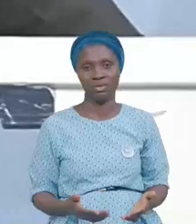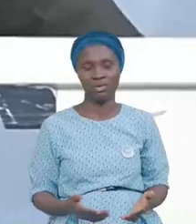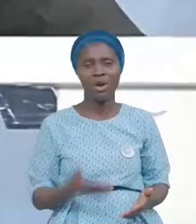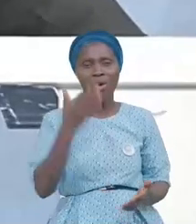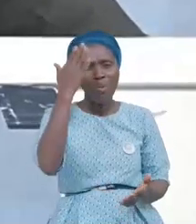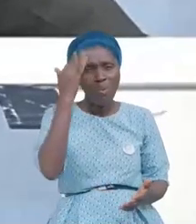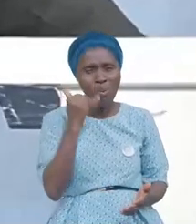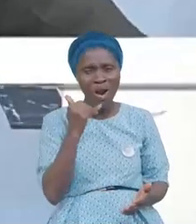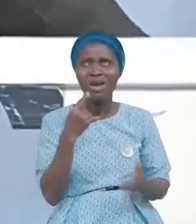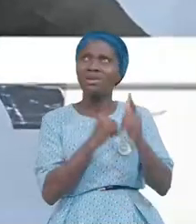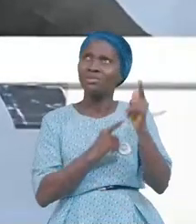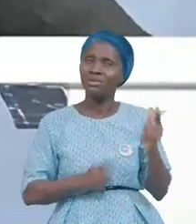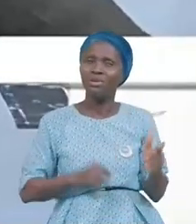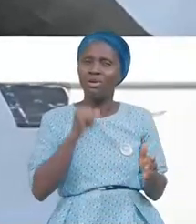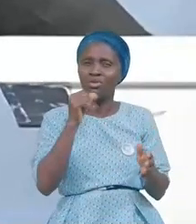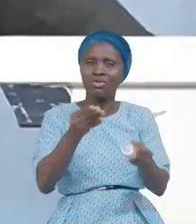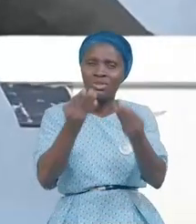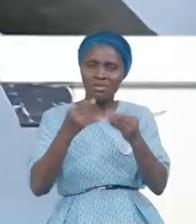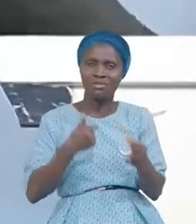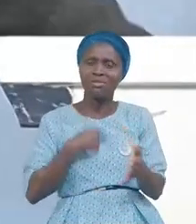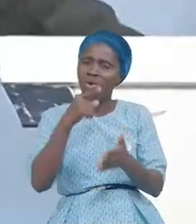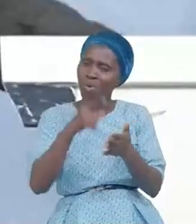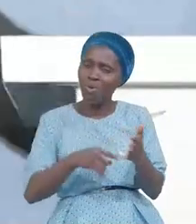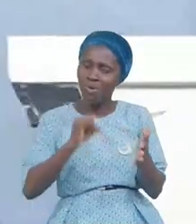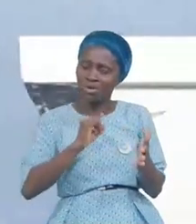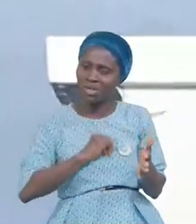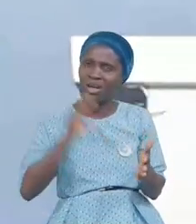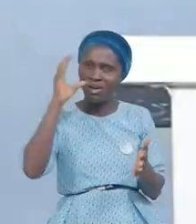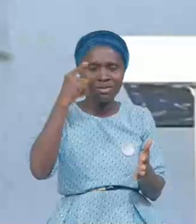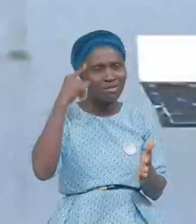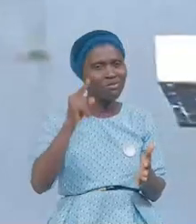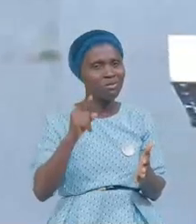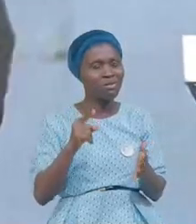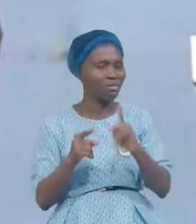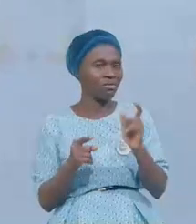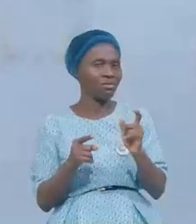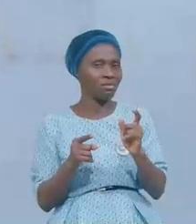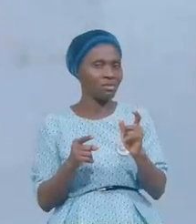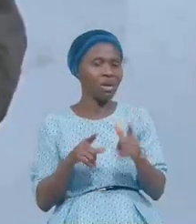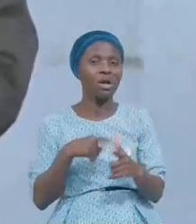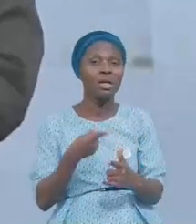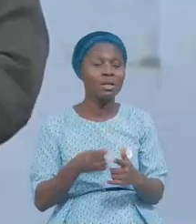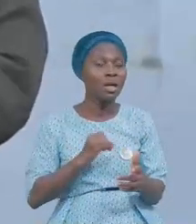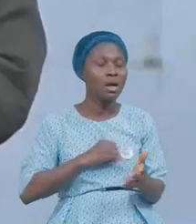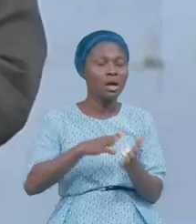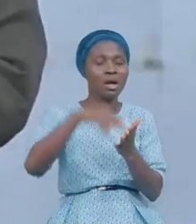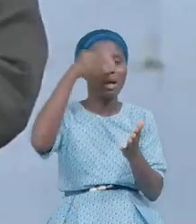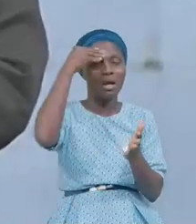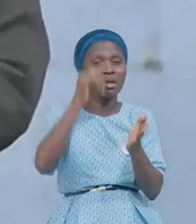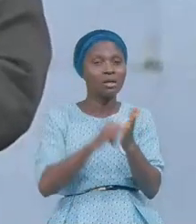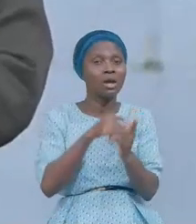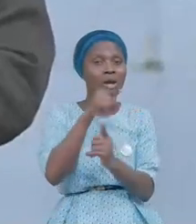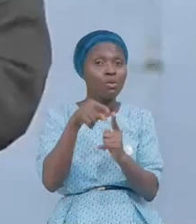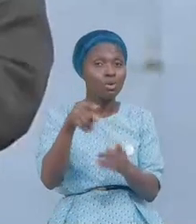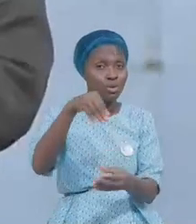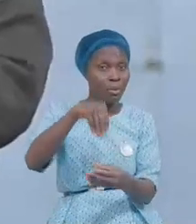Pourquoi le Seigneur ne m'a pas encore donné ce que je cherche? Alors, j'ai appris. Quand vous plantez le maïs,